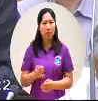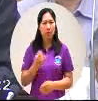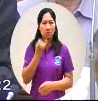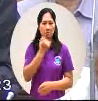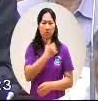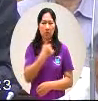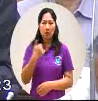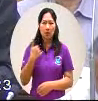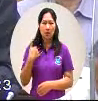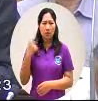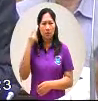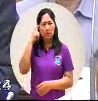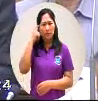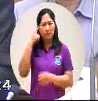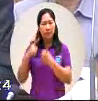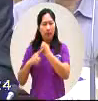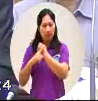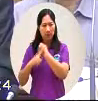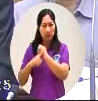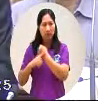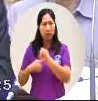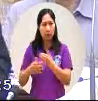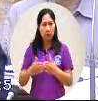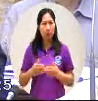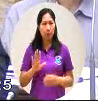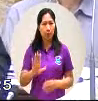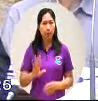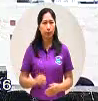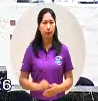要再做一个研究 那个局长